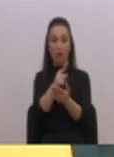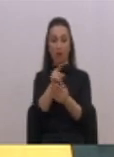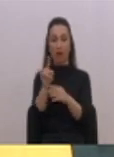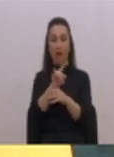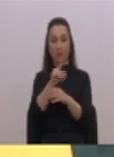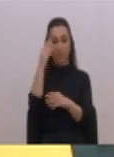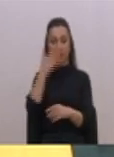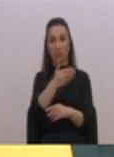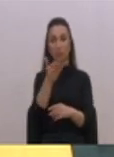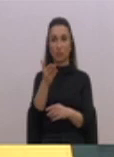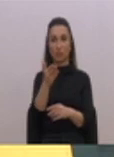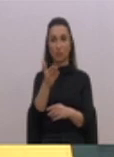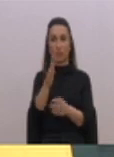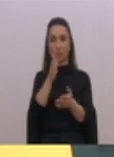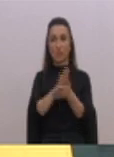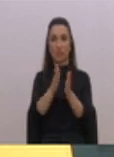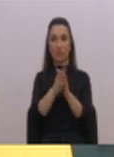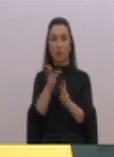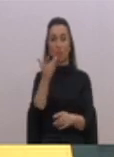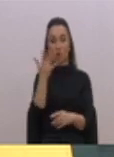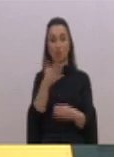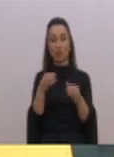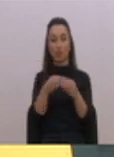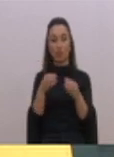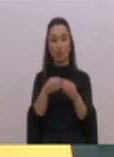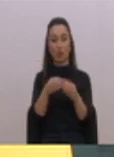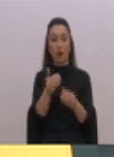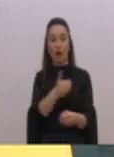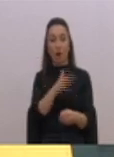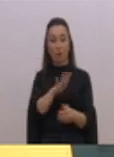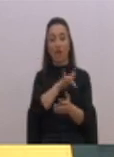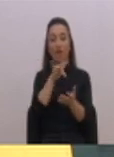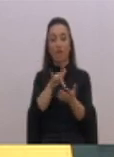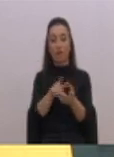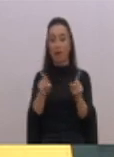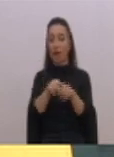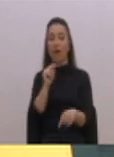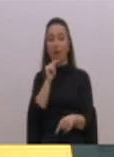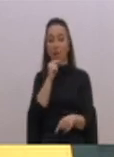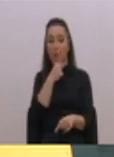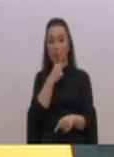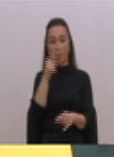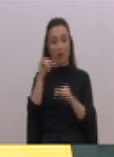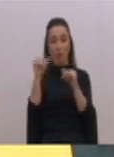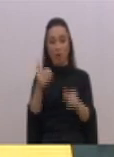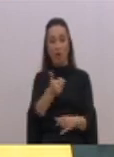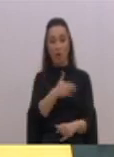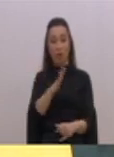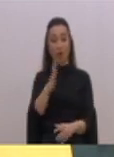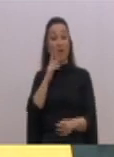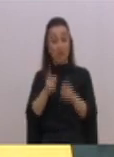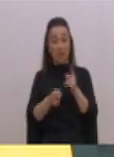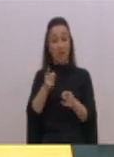ანტისაზოგადოებრივი და ანტისისტემური პოლიტიკური ჯგუფი, რომელსაც არ უნდა ამ ქვეყნის არც ეკონომიკური განვითარება.